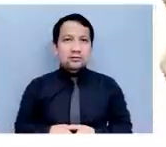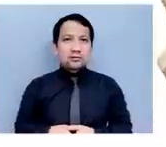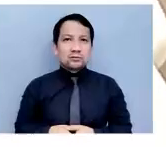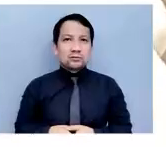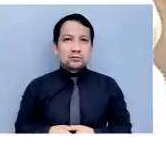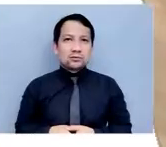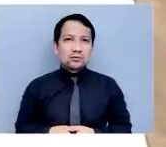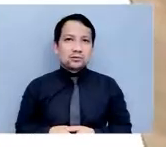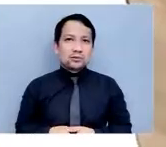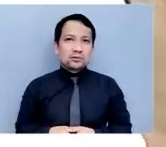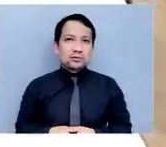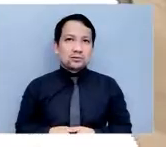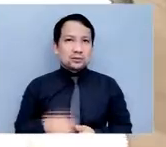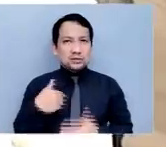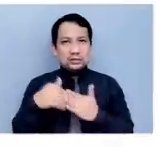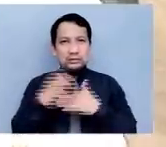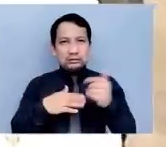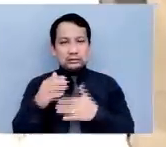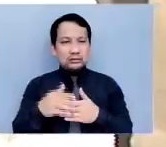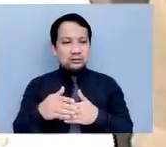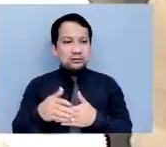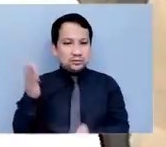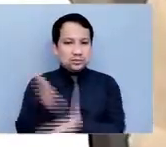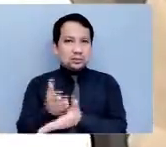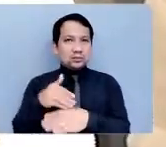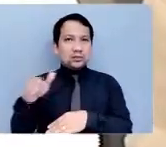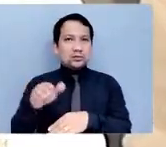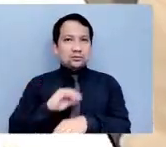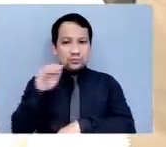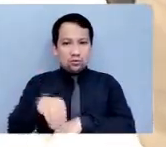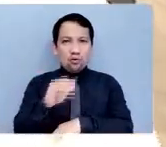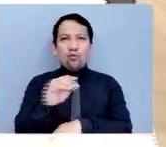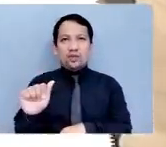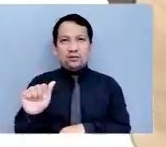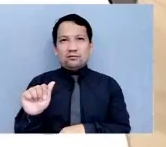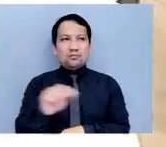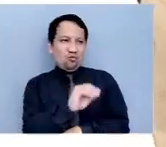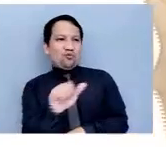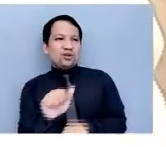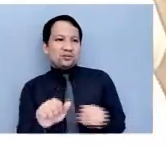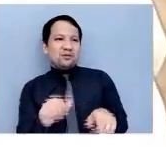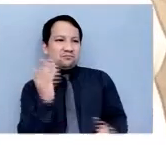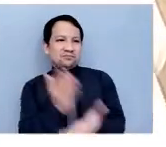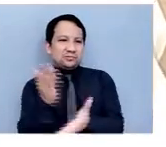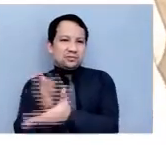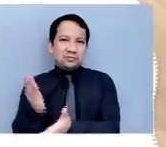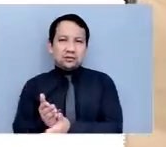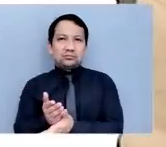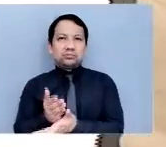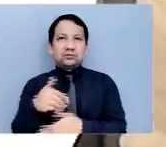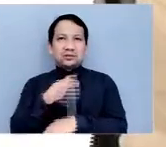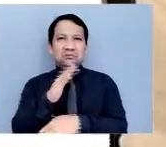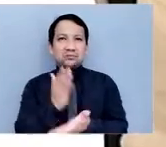very comfortable yung nagbaban na ganun. Sometimes overreaction yung ban. Basta ban na lang tayo ng ban. Hindi naman tama. Yan ang sagot